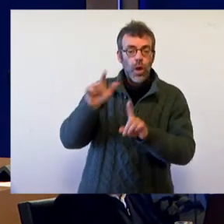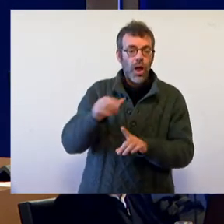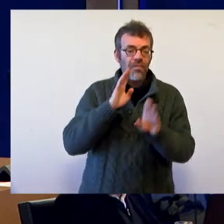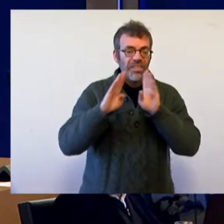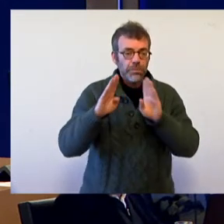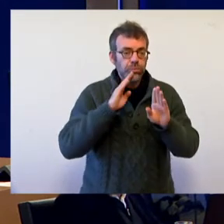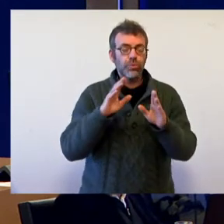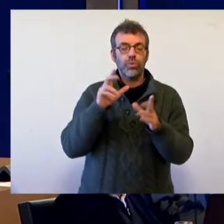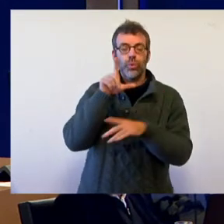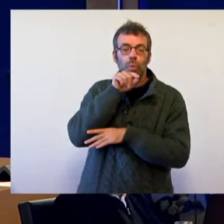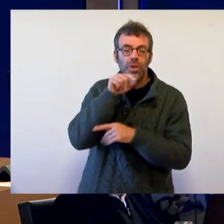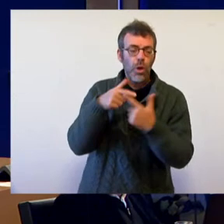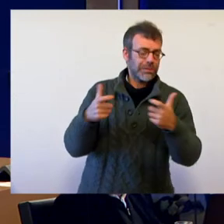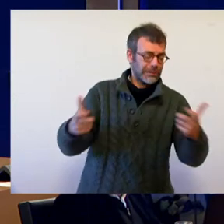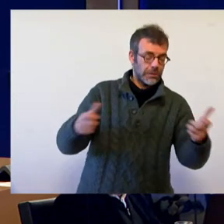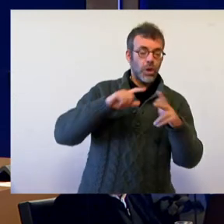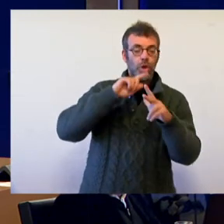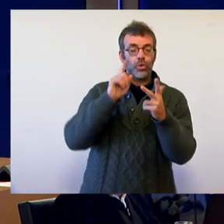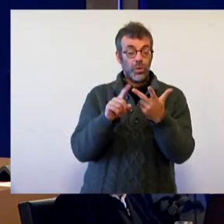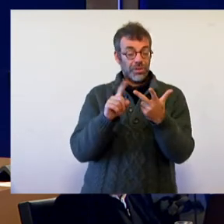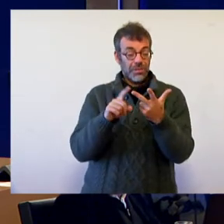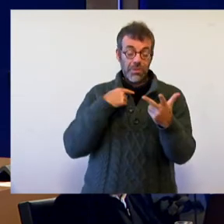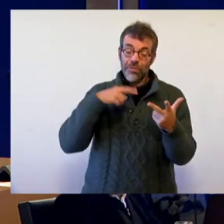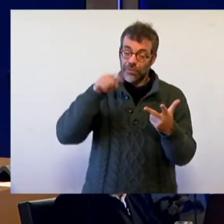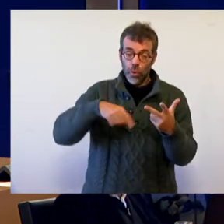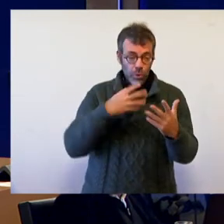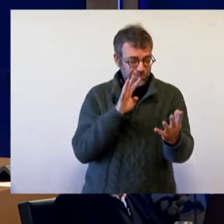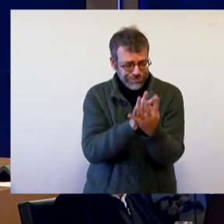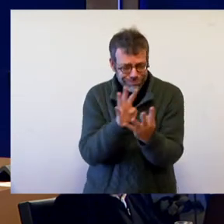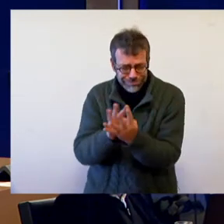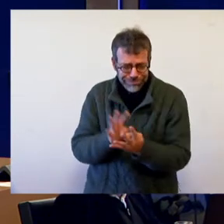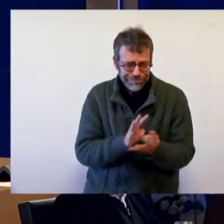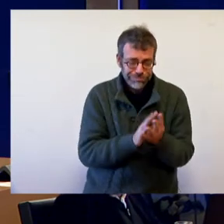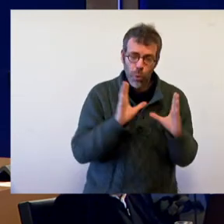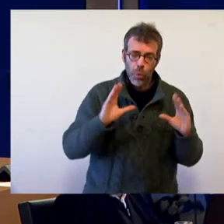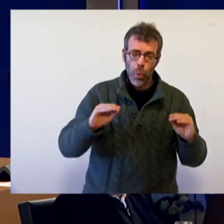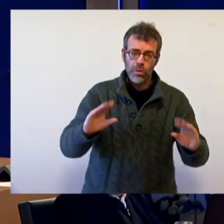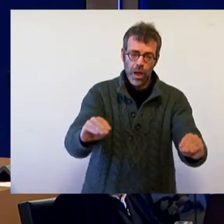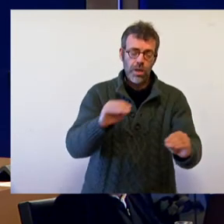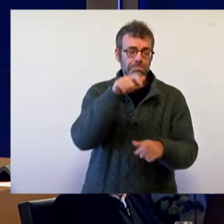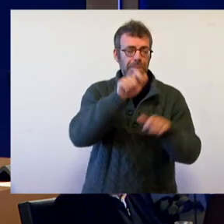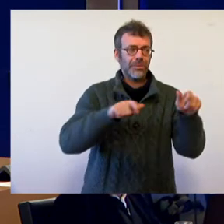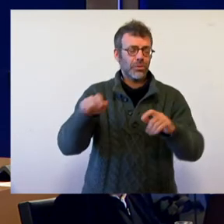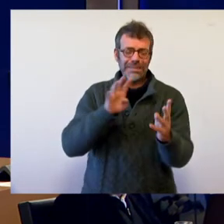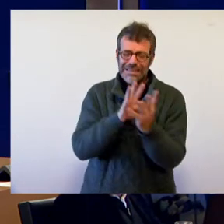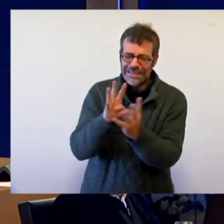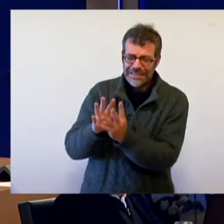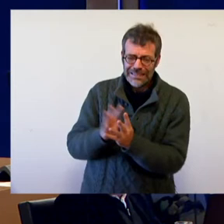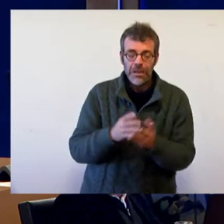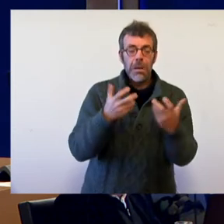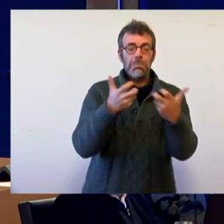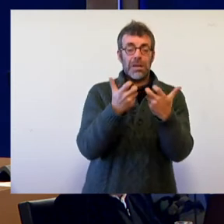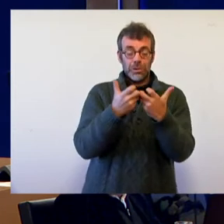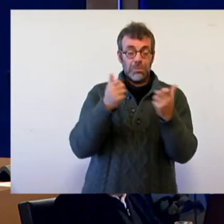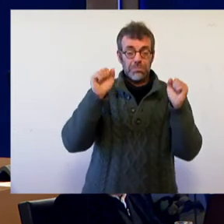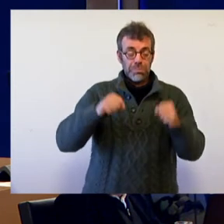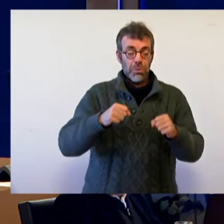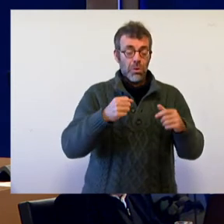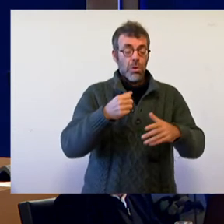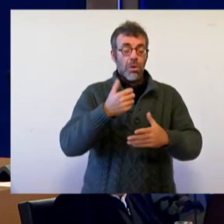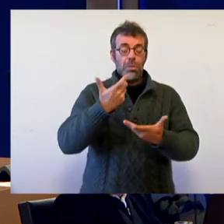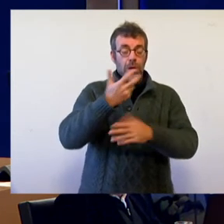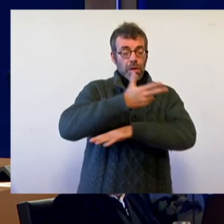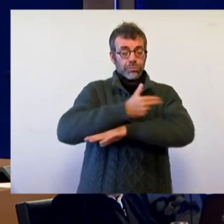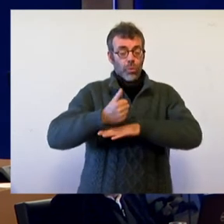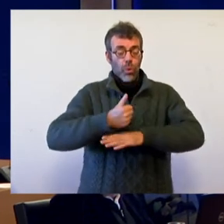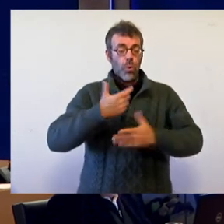Et puis le troisième axe, c'est évidemment d'être sur le terrain, au plus près des gens. Et donc ça, je propose qu'on organise, par exemple, des permanences d'inscription sur liste électorale à l'hôtel